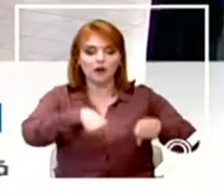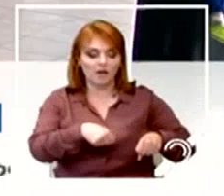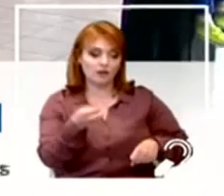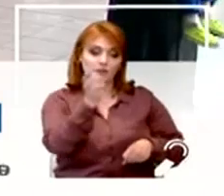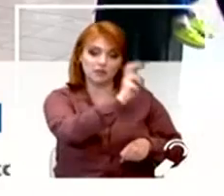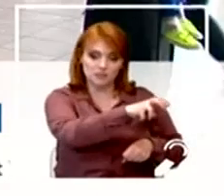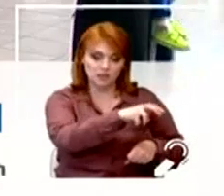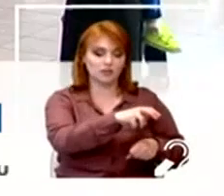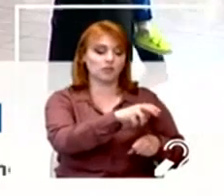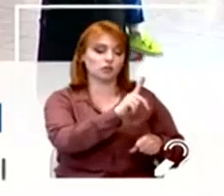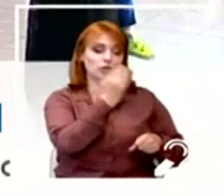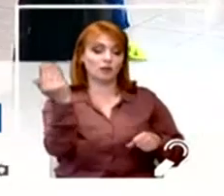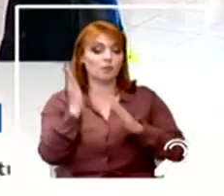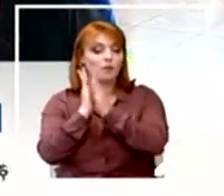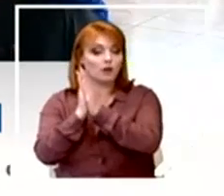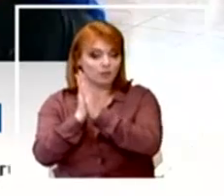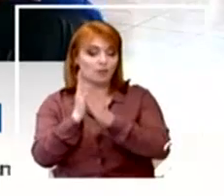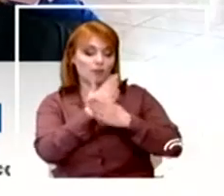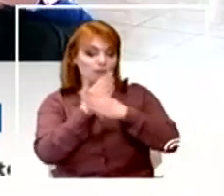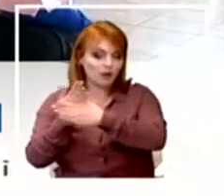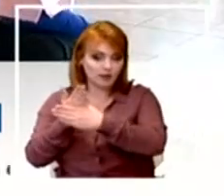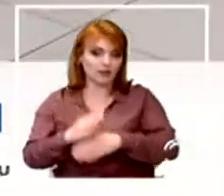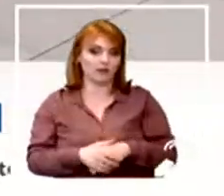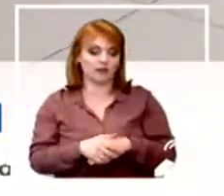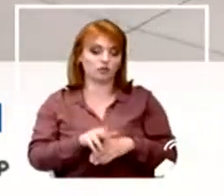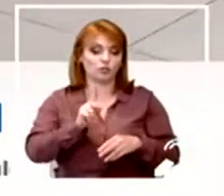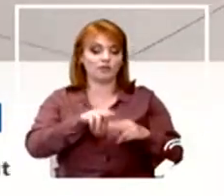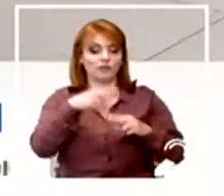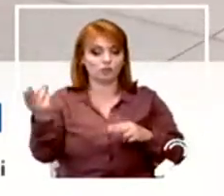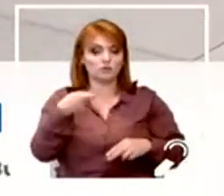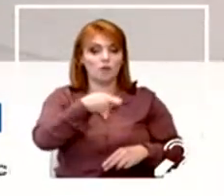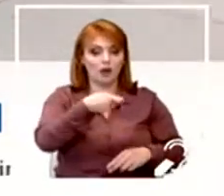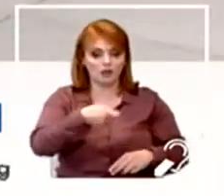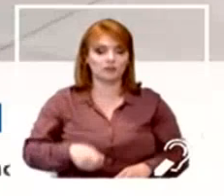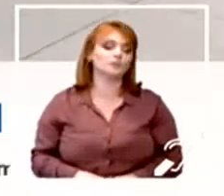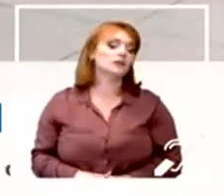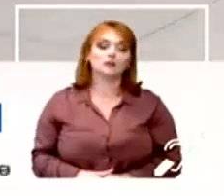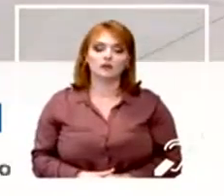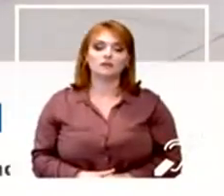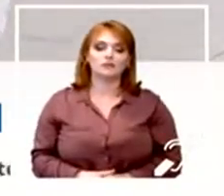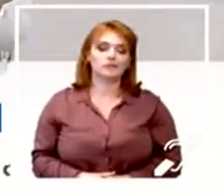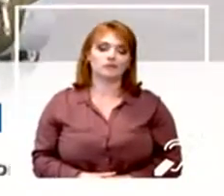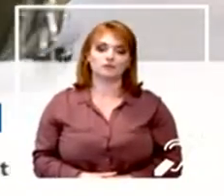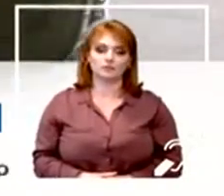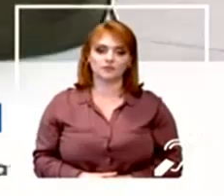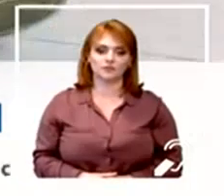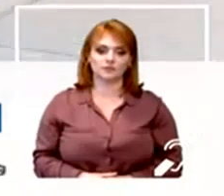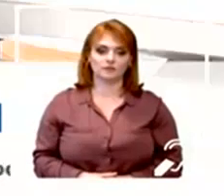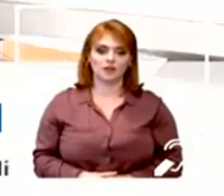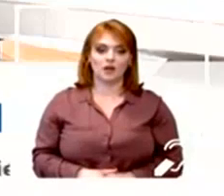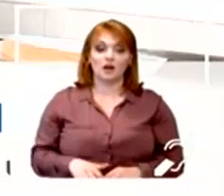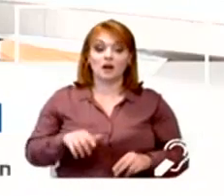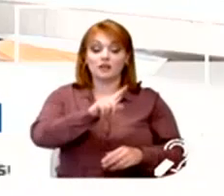prescripții prevedea că adâncimea vânzării biletelor de către Air Moldova să nu fie pe o perioadă mai mare de